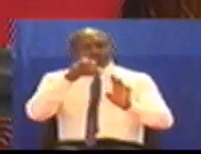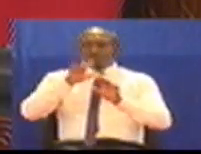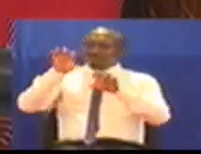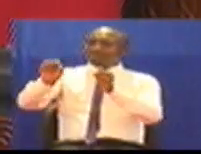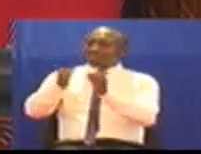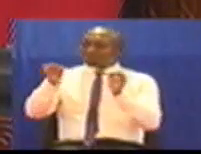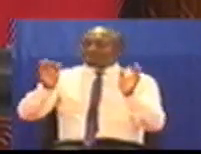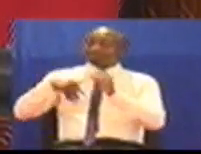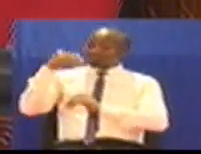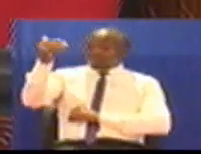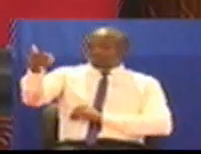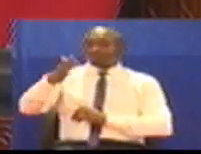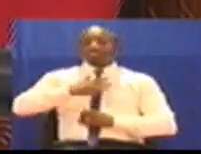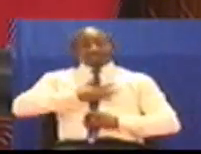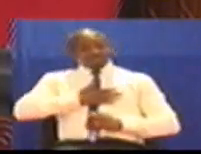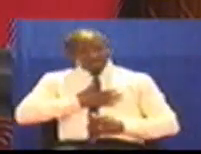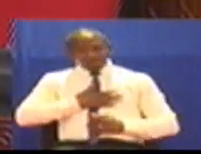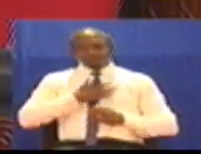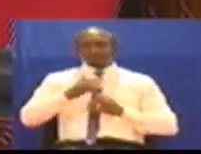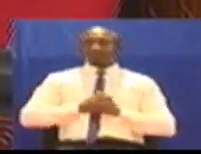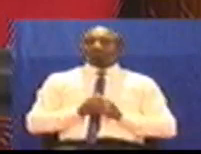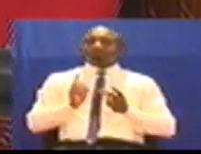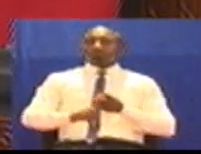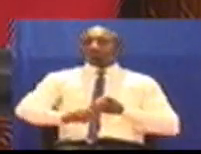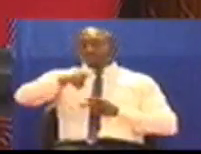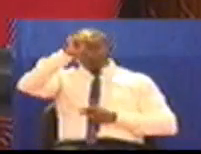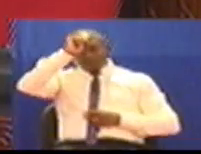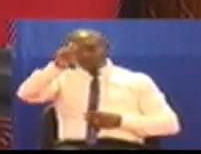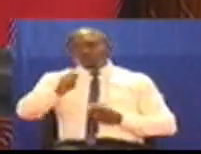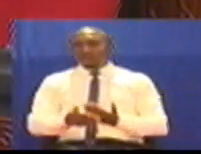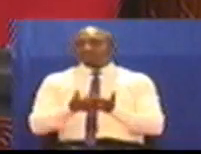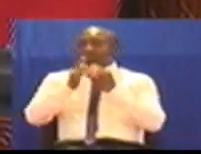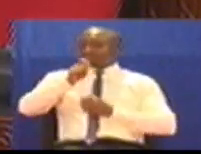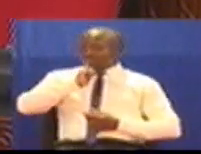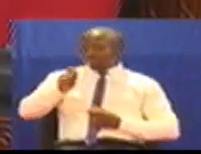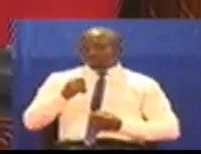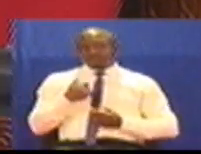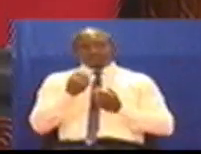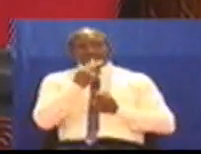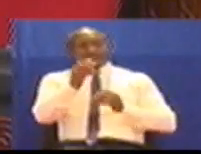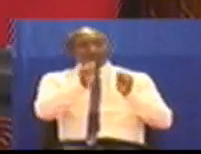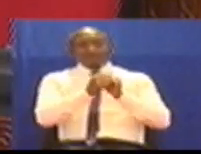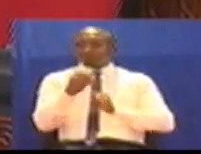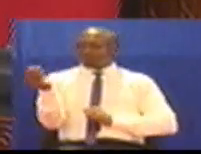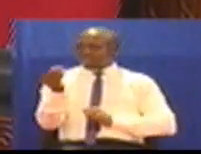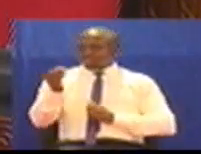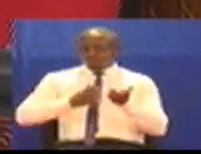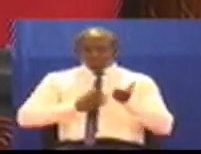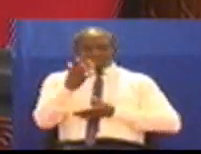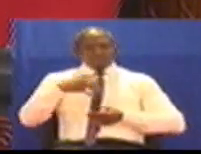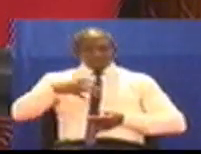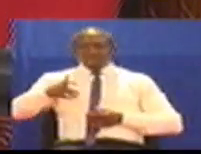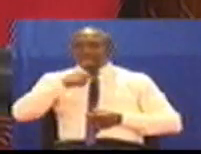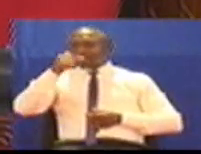katika kipindi kijacho. Asante sana. Mheshimiwa Naibu Spika, naomba niseme mambo machache kupitia wizara hii ya